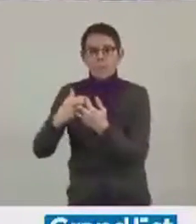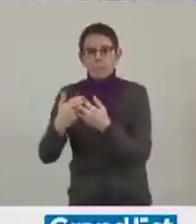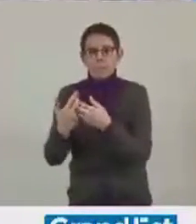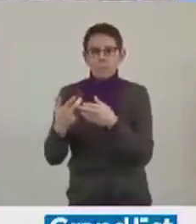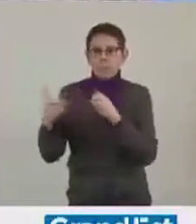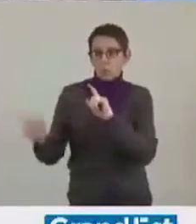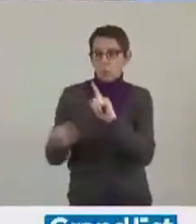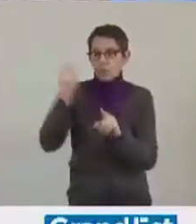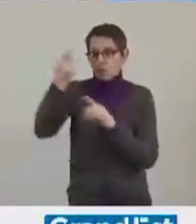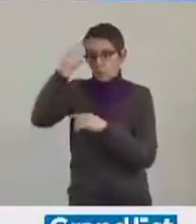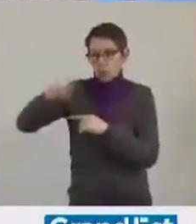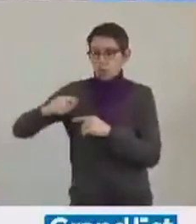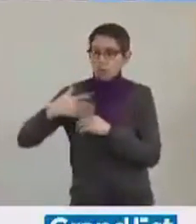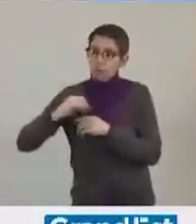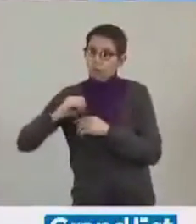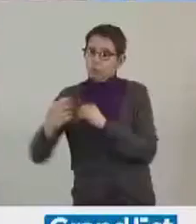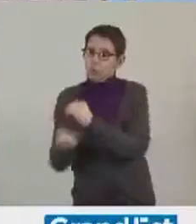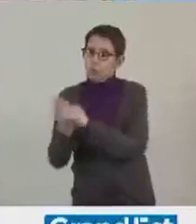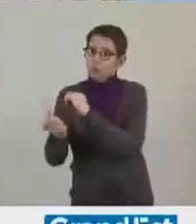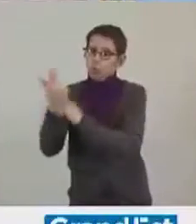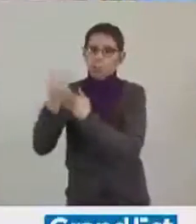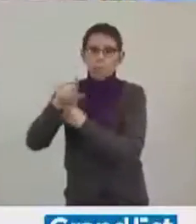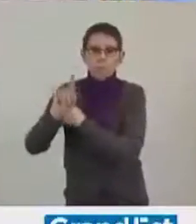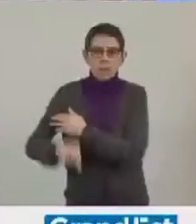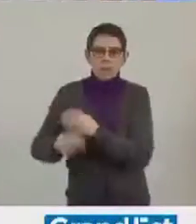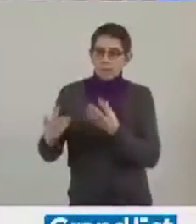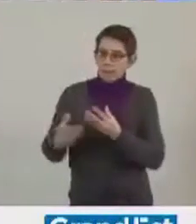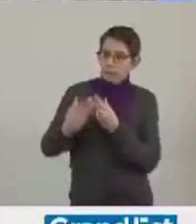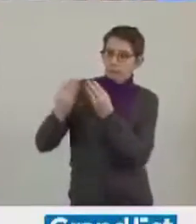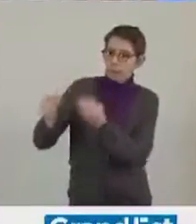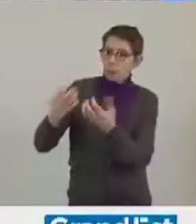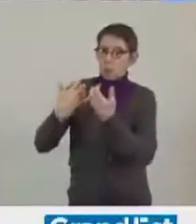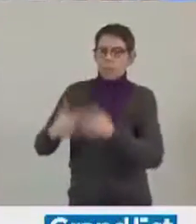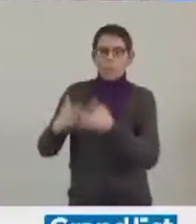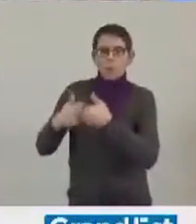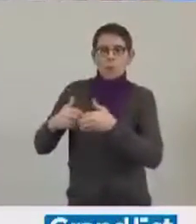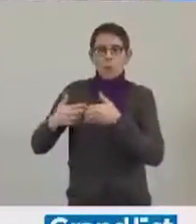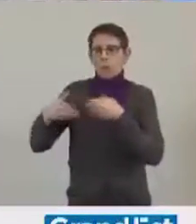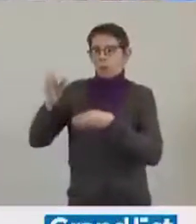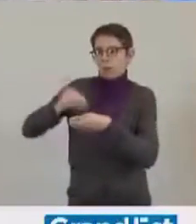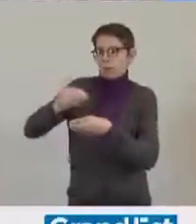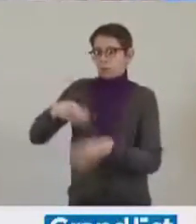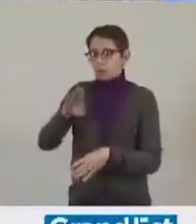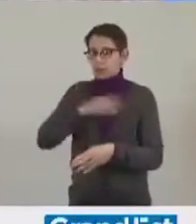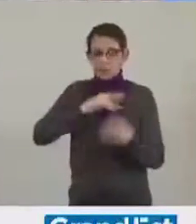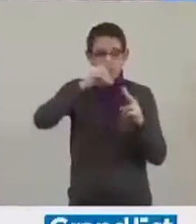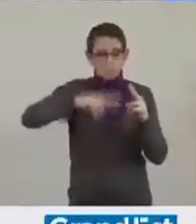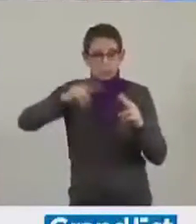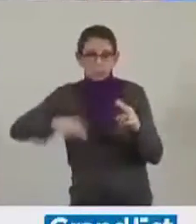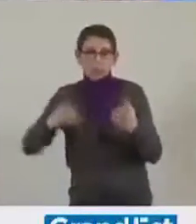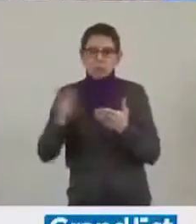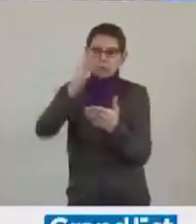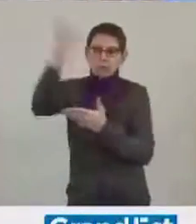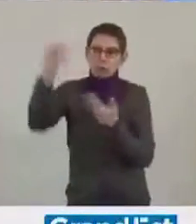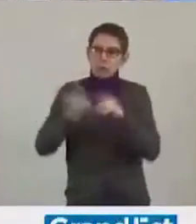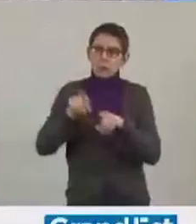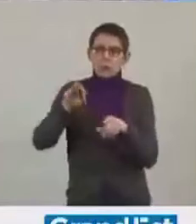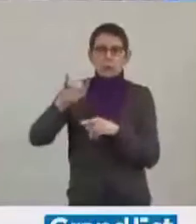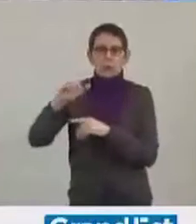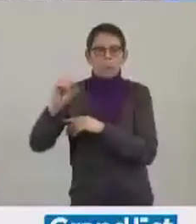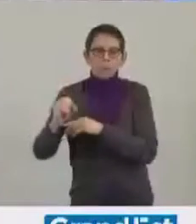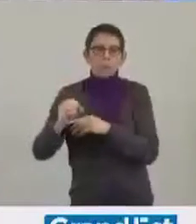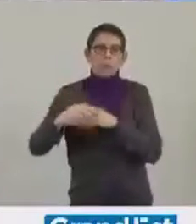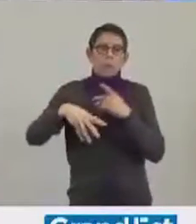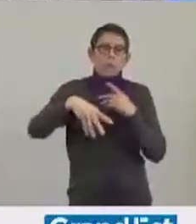sera lancé sur les axes stratégiques, moteurs de notre développement économique, usine du futur, matériaux et bioéconomie.